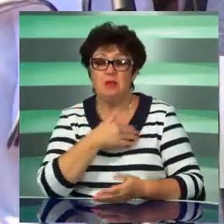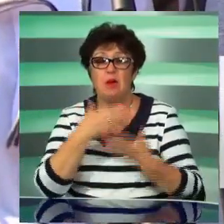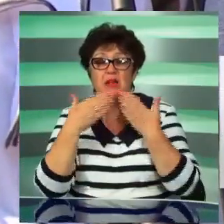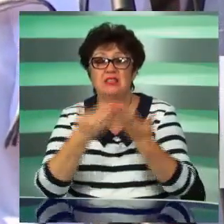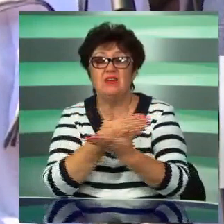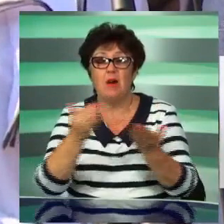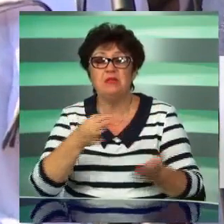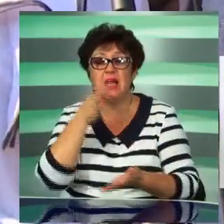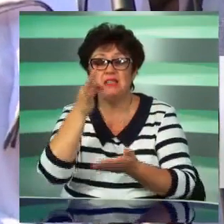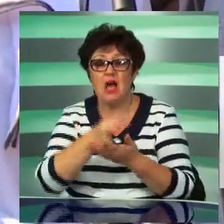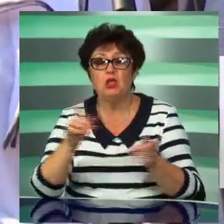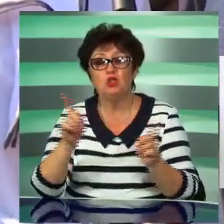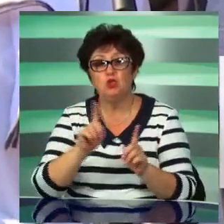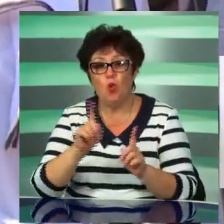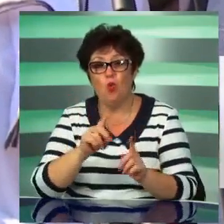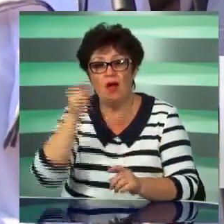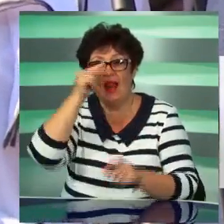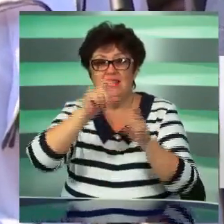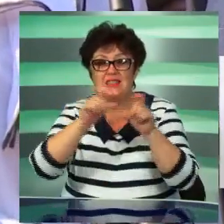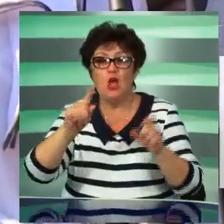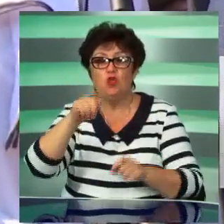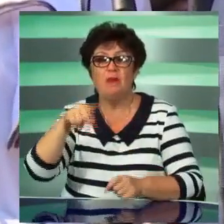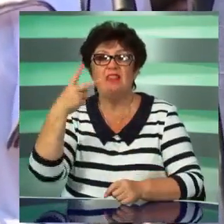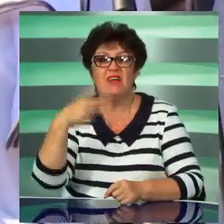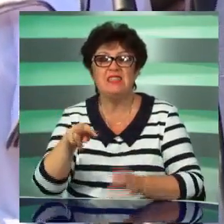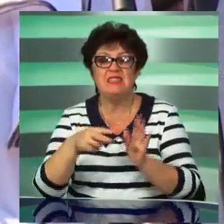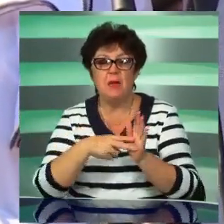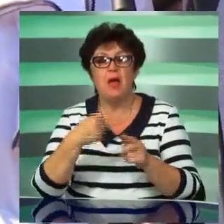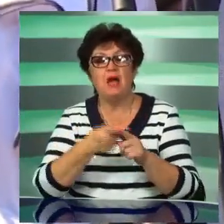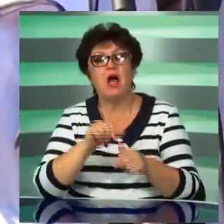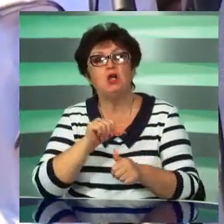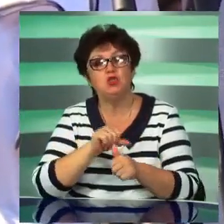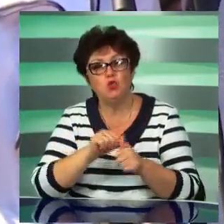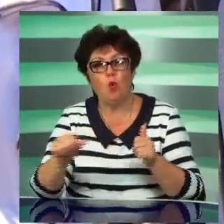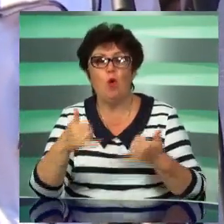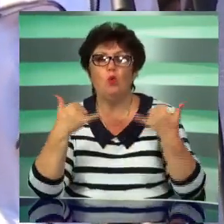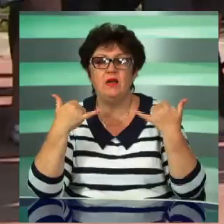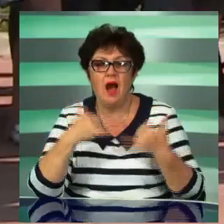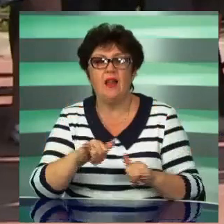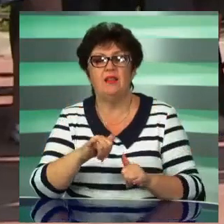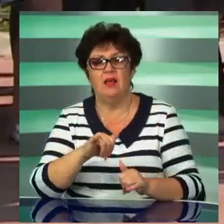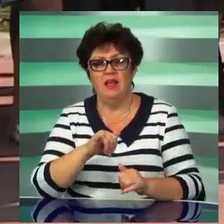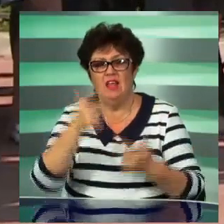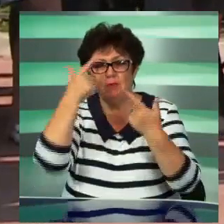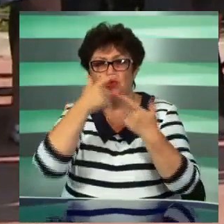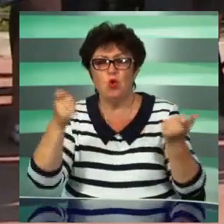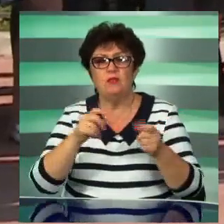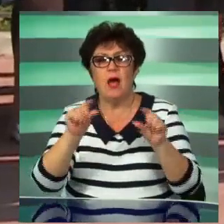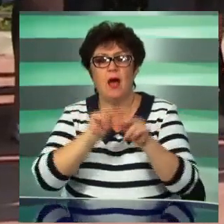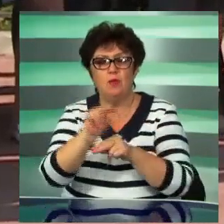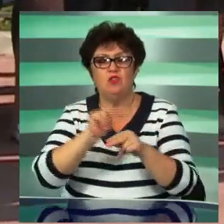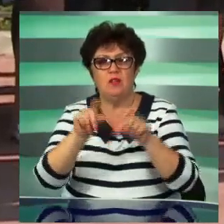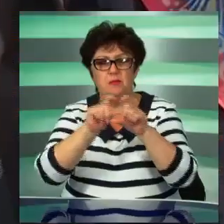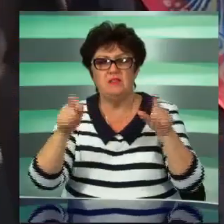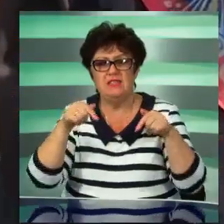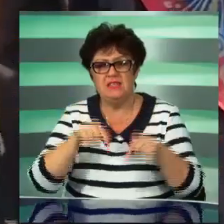вам и сказать, что лицей номер 27 – это особое, уникальное инновационное образовательное учреждение.